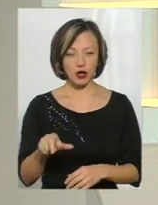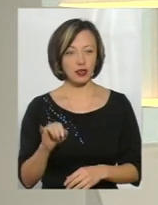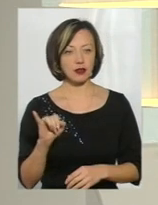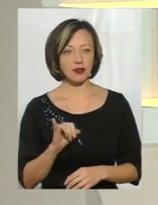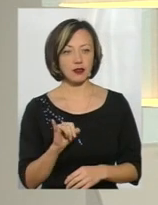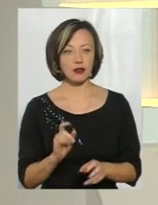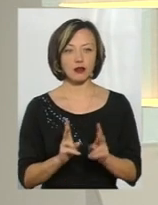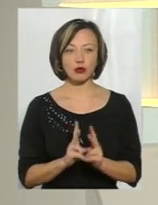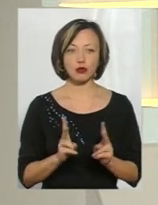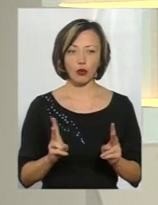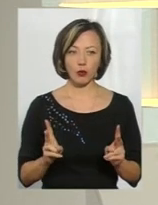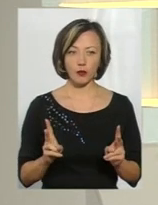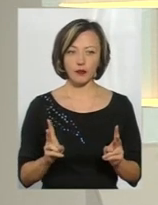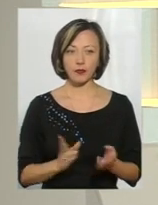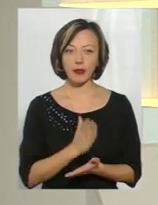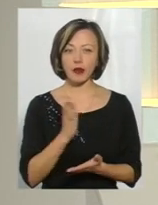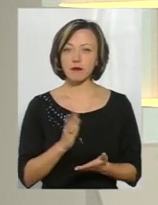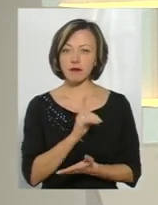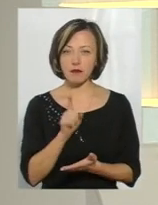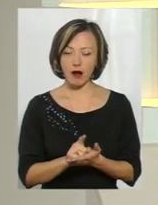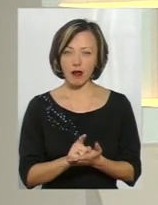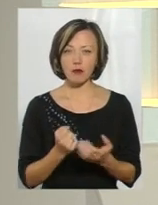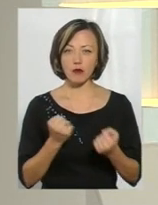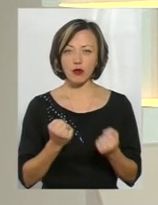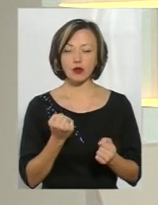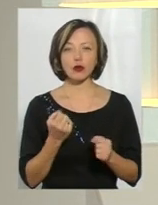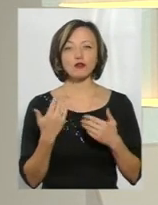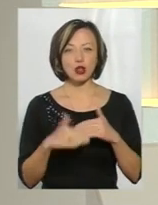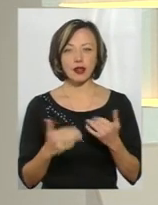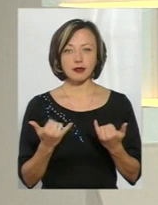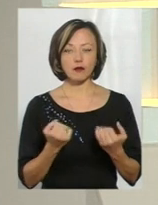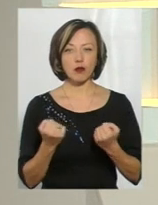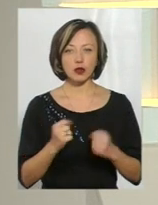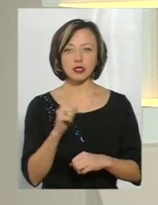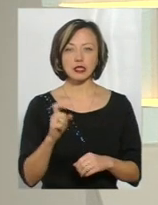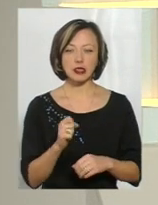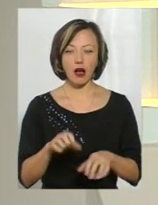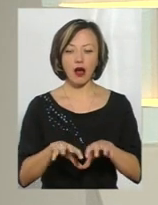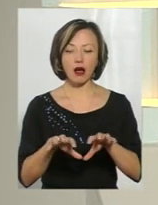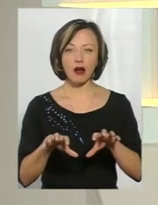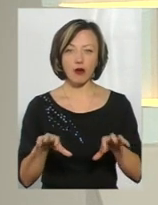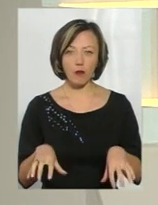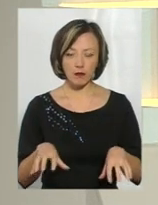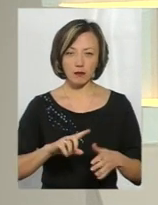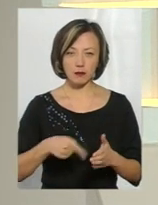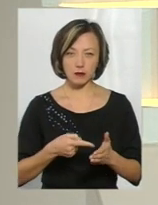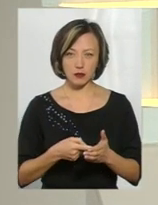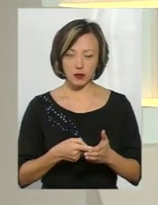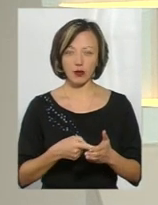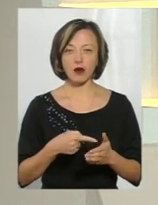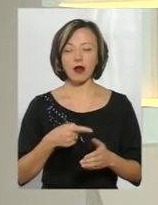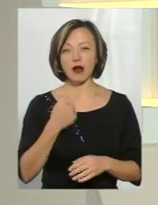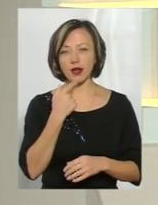власне, хто має поборотися, хто вже бореться за крісло міського голови у Красилові. Про